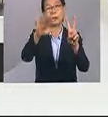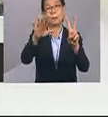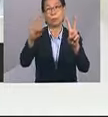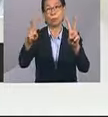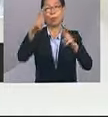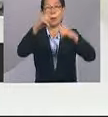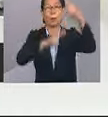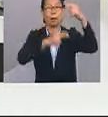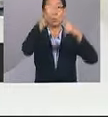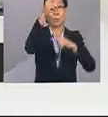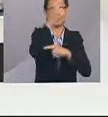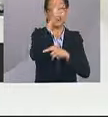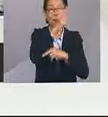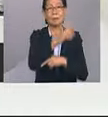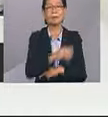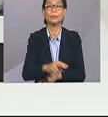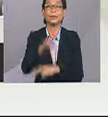2,952 bangunan kerajaan,